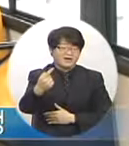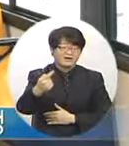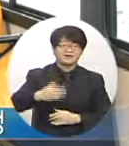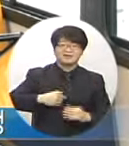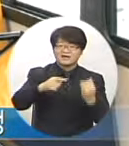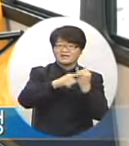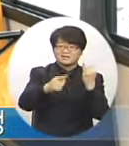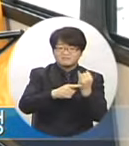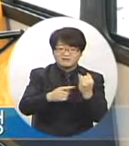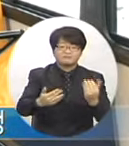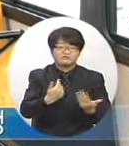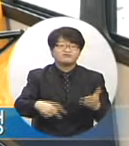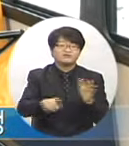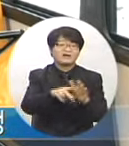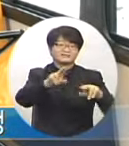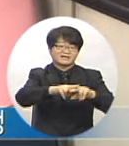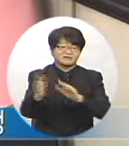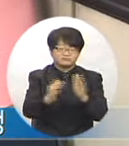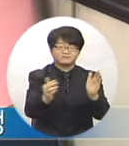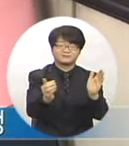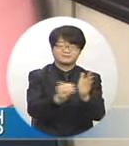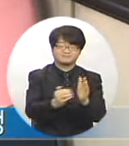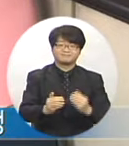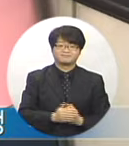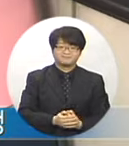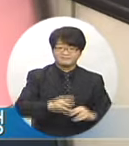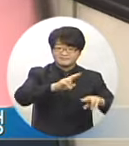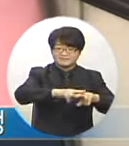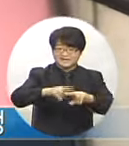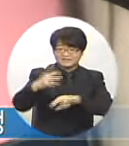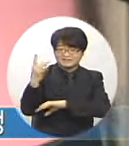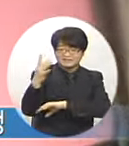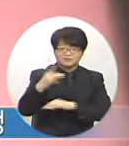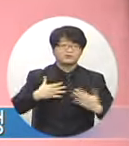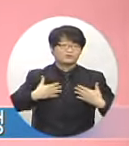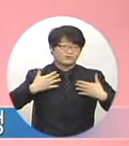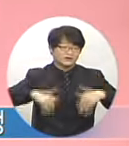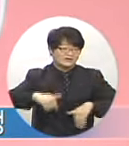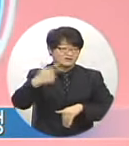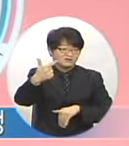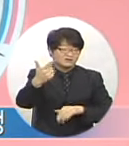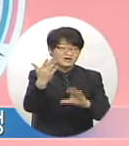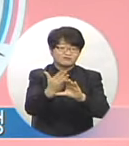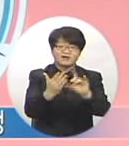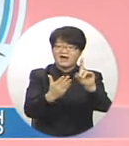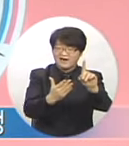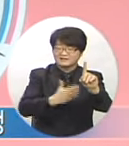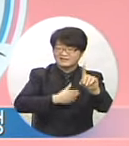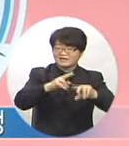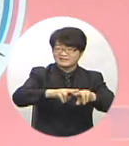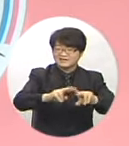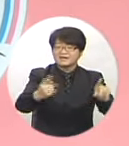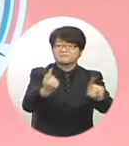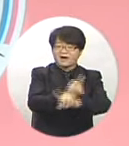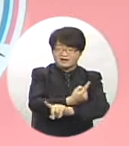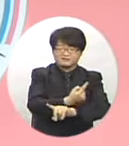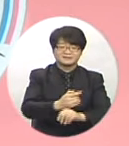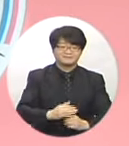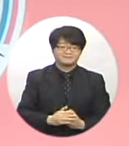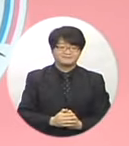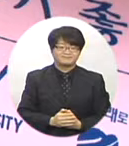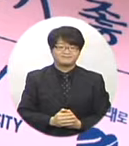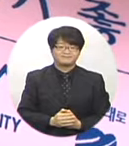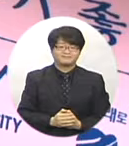임산부 배려석을 마련했습니다. 좌석은 기존 노약좌석 6개 가운데 1개 좌석을 변경해